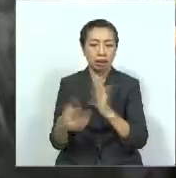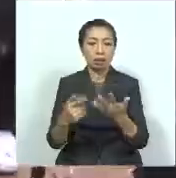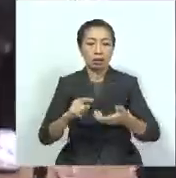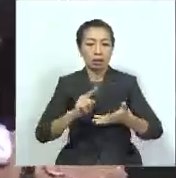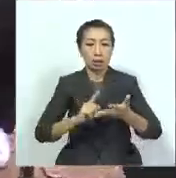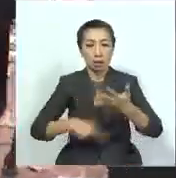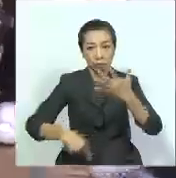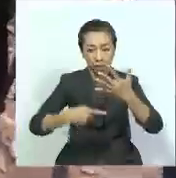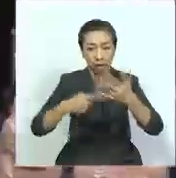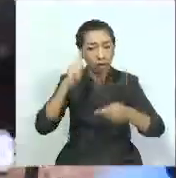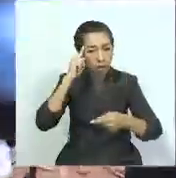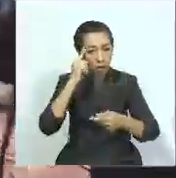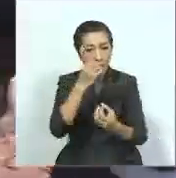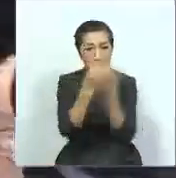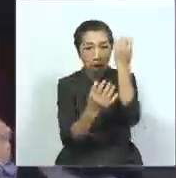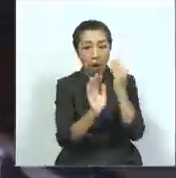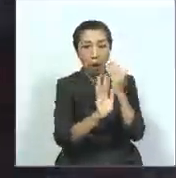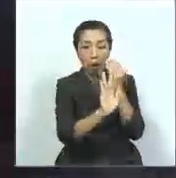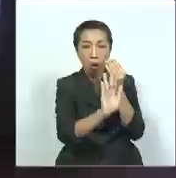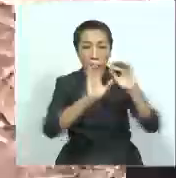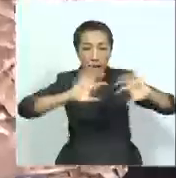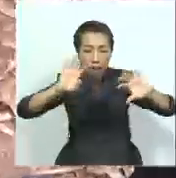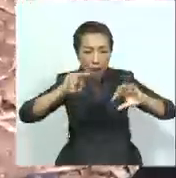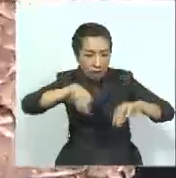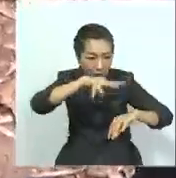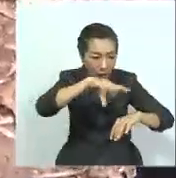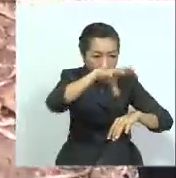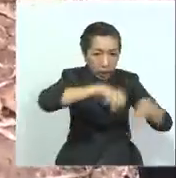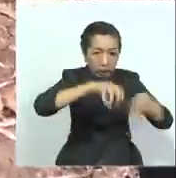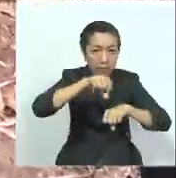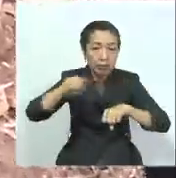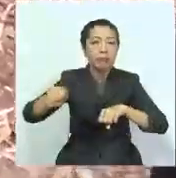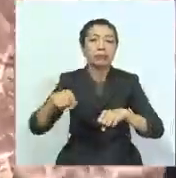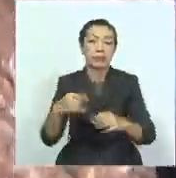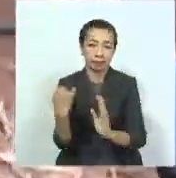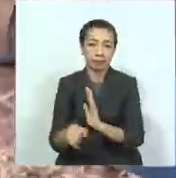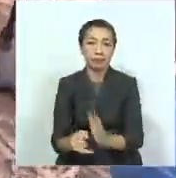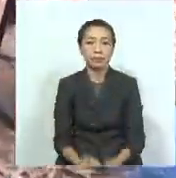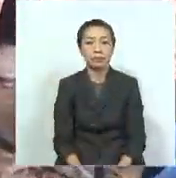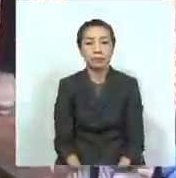และร่วมกันเก็บหาของในป่าในเขตป่าสงวนแห่งชาติโดยไม่ได้รับอนุญาตค่ะ